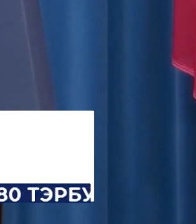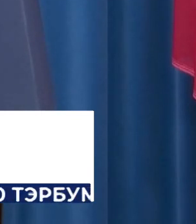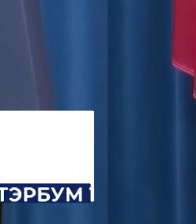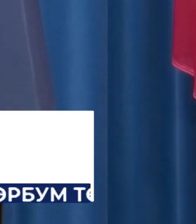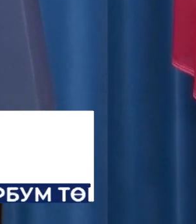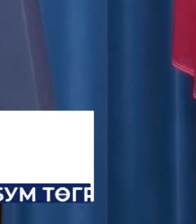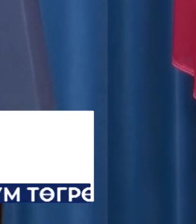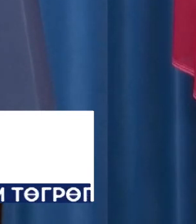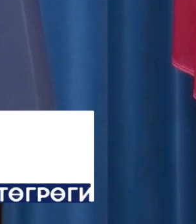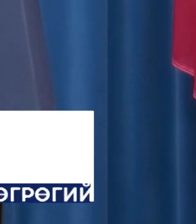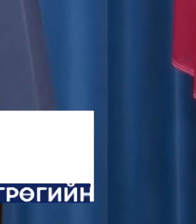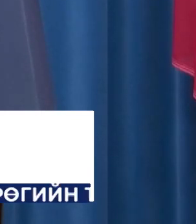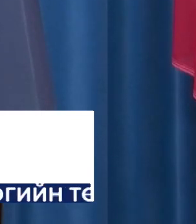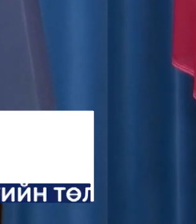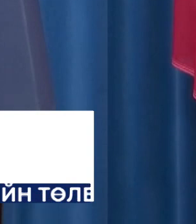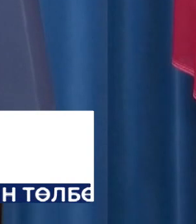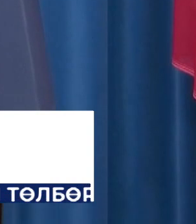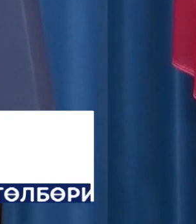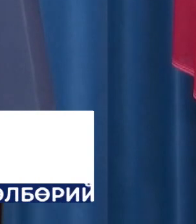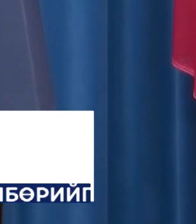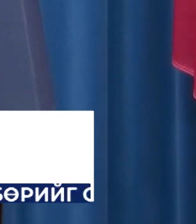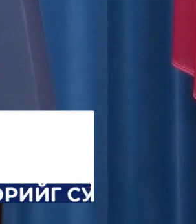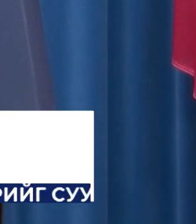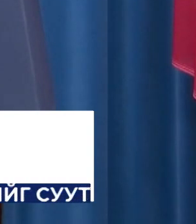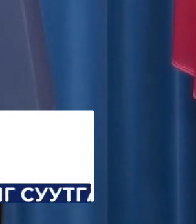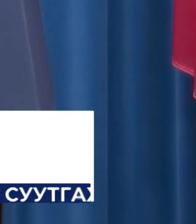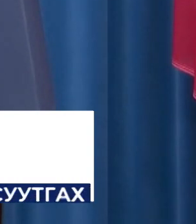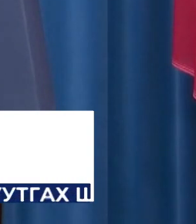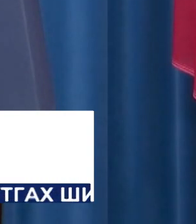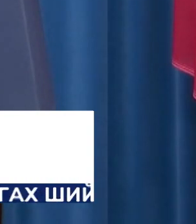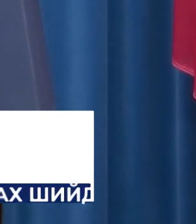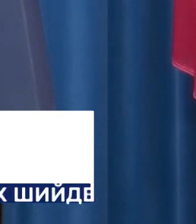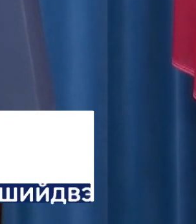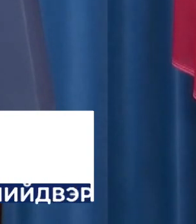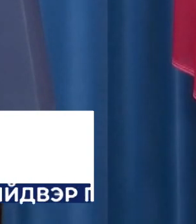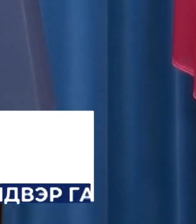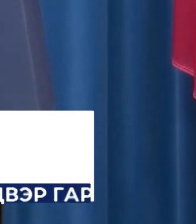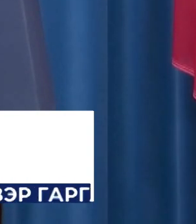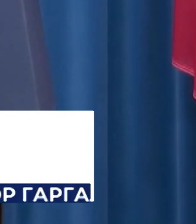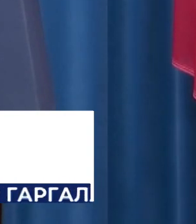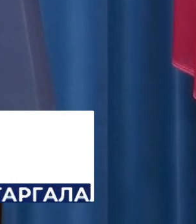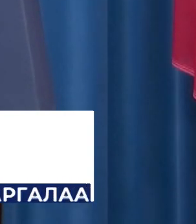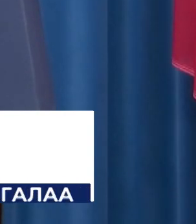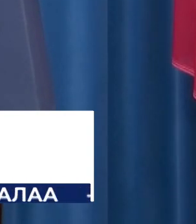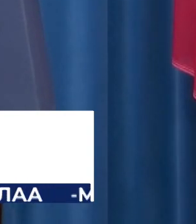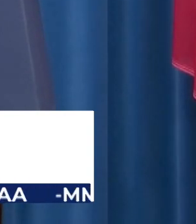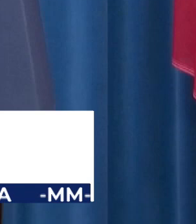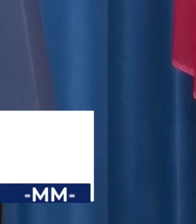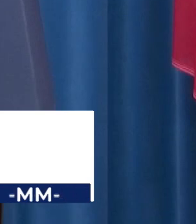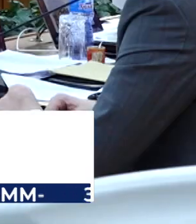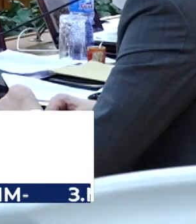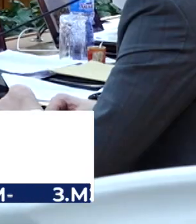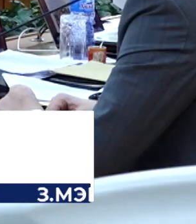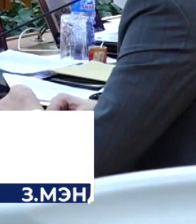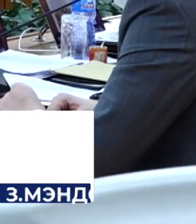наривчсан шинжилгээнүүд дахиж хийлгэж одоо биопси ч юм уу одоо дарийн өндөр өртөгтэй шинжилгээнүүд хамрагдаж оншийг бол баталгаажуулдаг